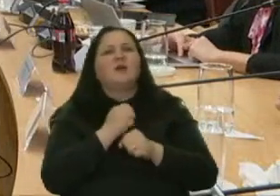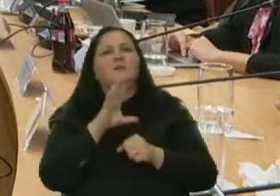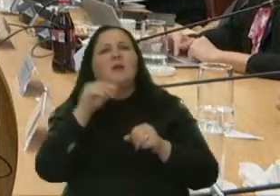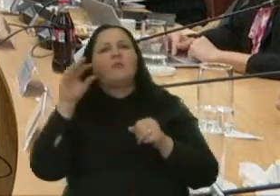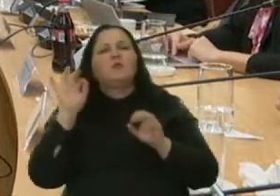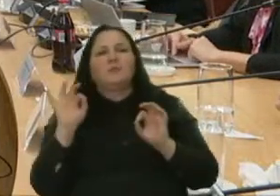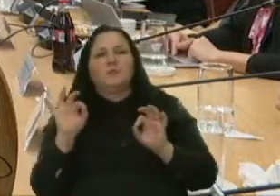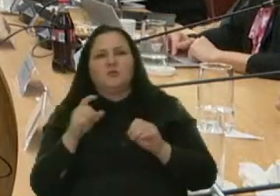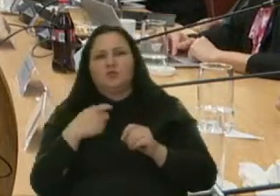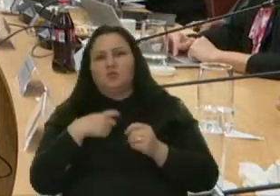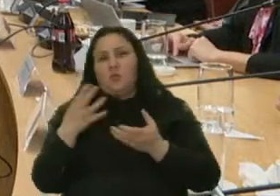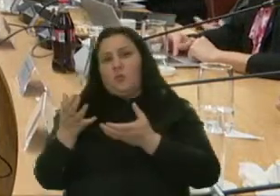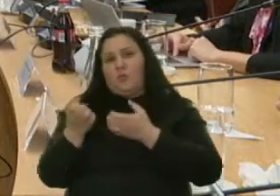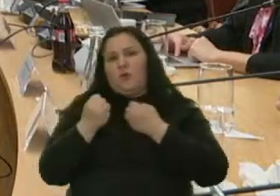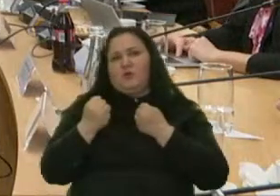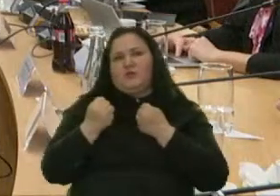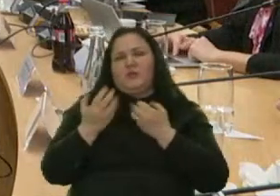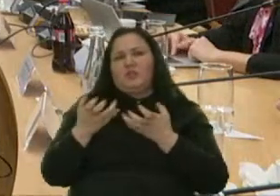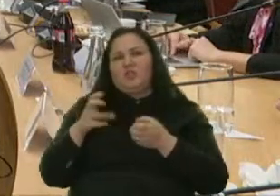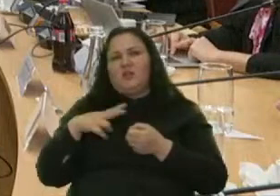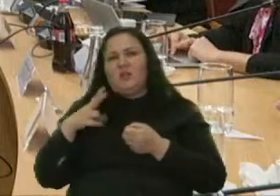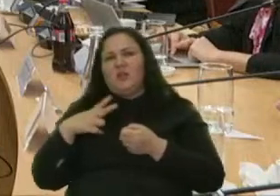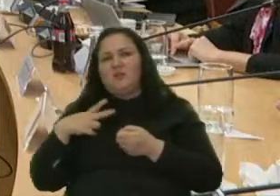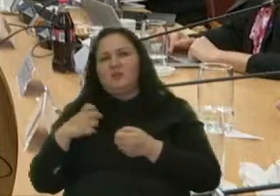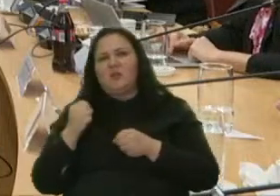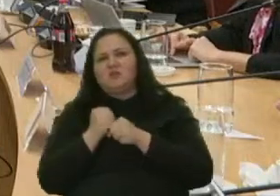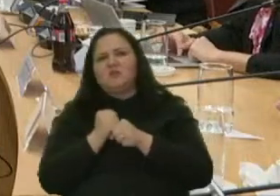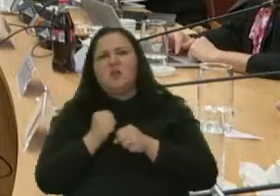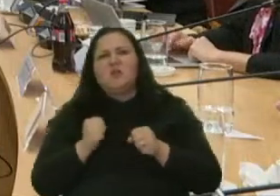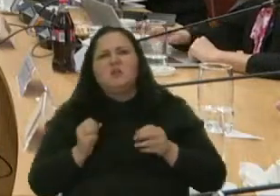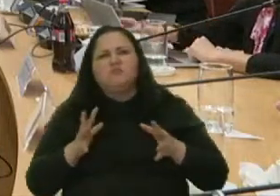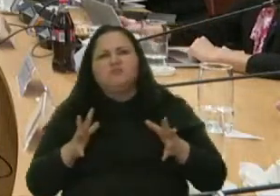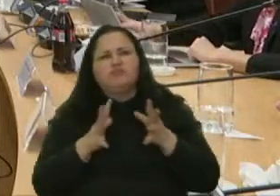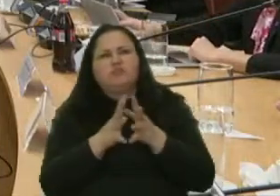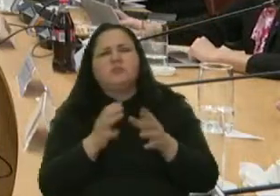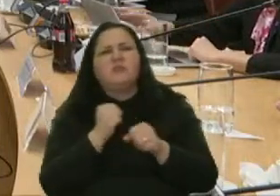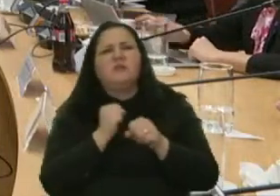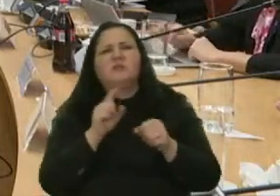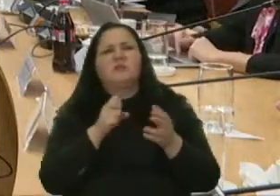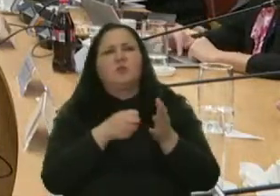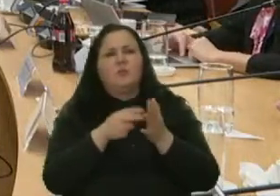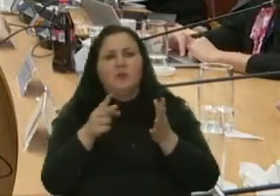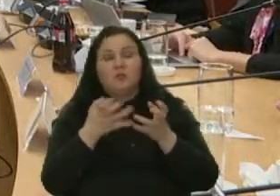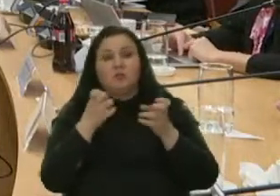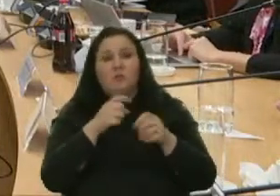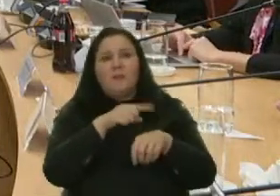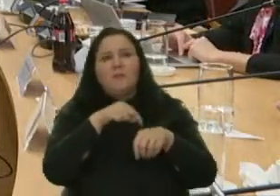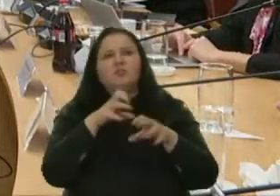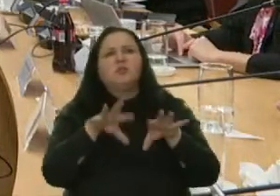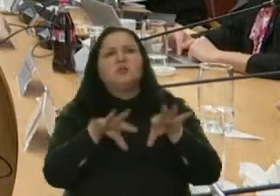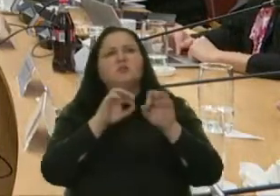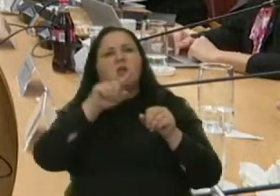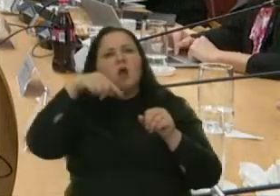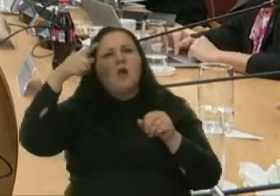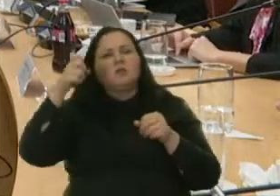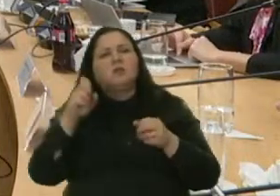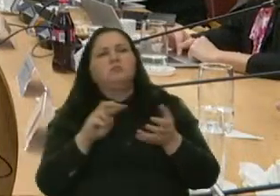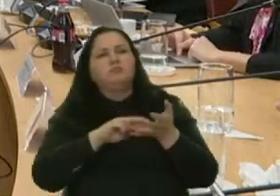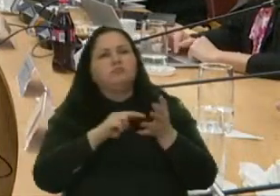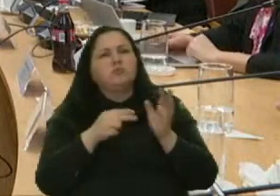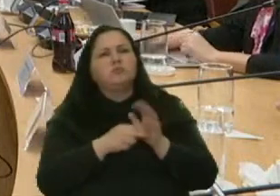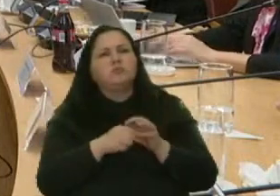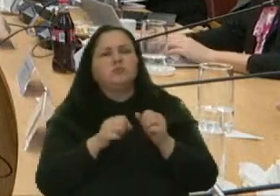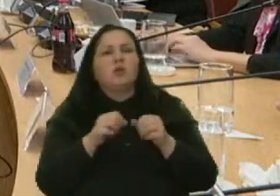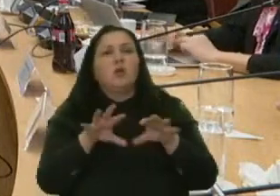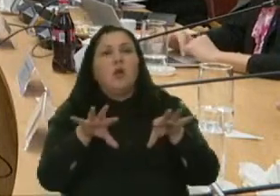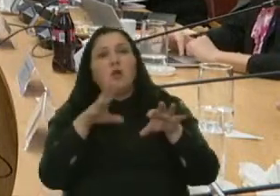atunci nu poți să iei de la ceea ce există și funcționează ca s o îngrămădești și să faci nefuncțional și Pe măsură ce identificăm și alte soluții cum am trei din patru